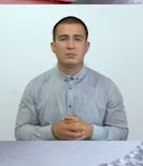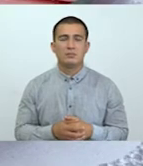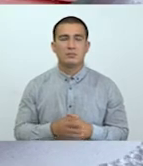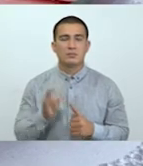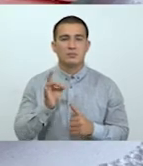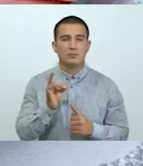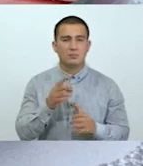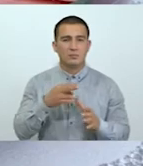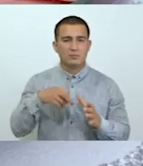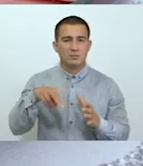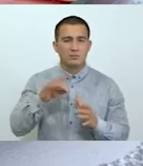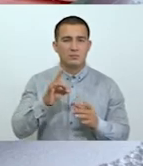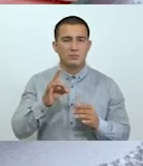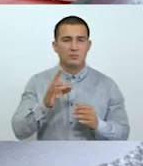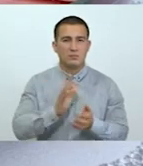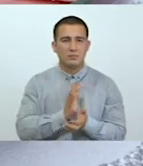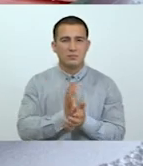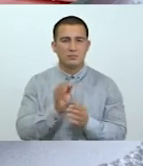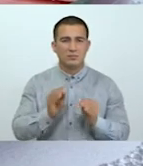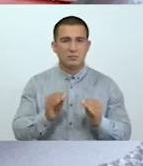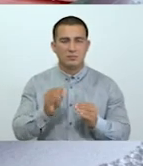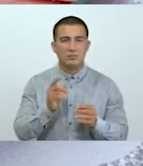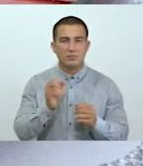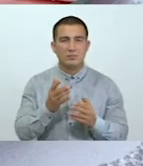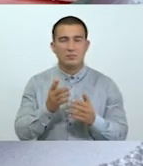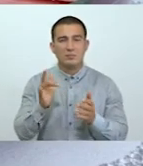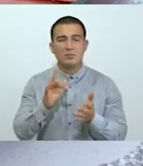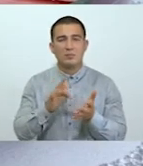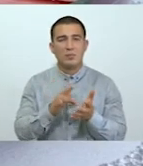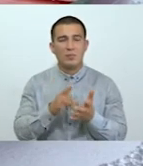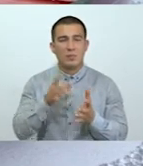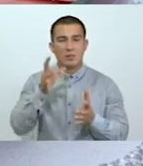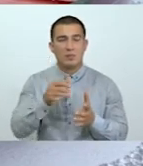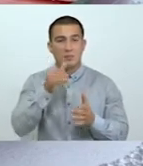Mana oralariga ham kesib qo'yib yuborsangiz bo'ladi.